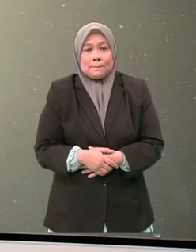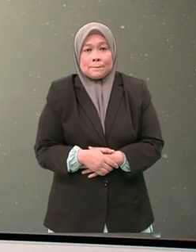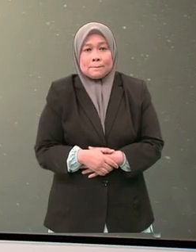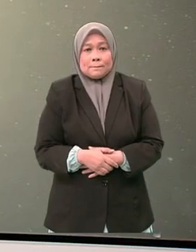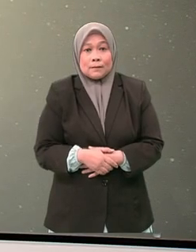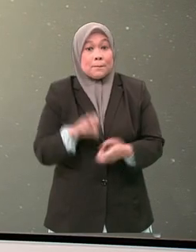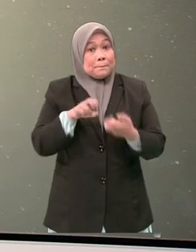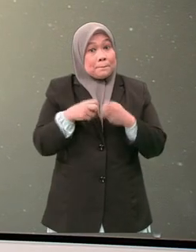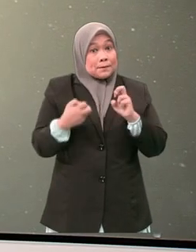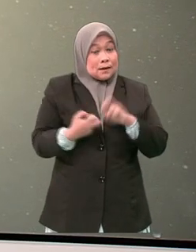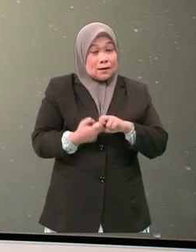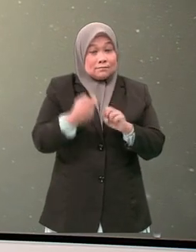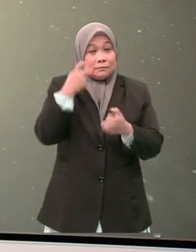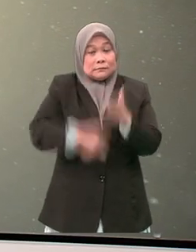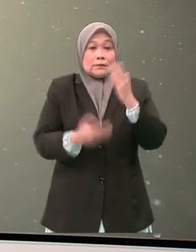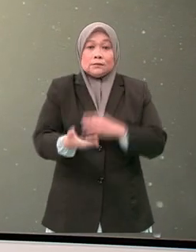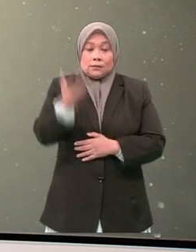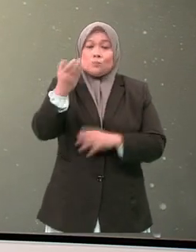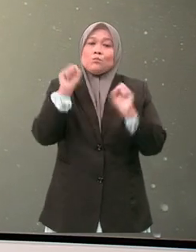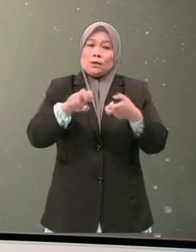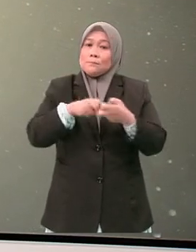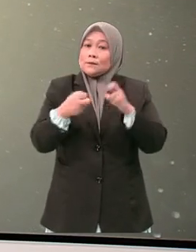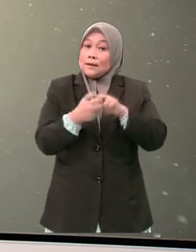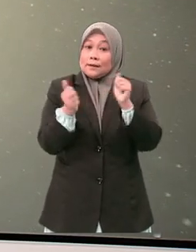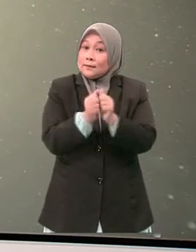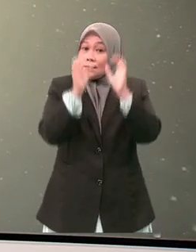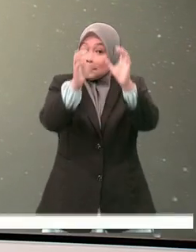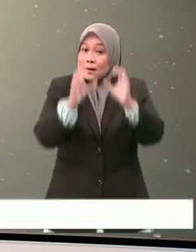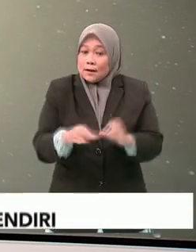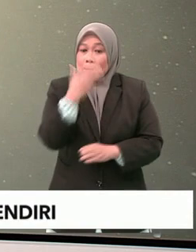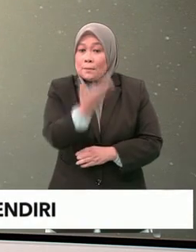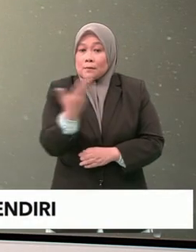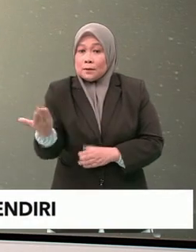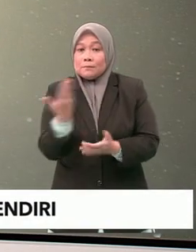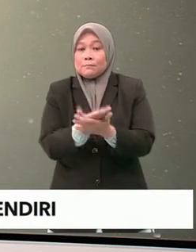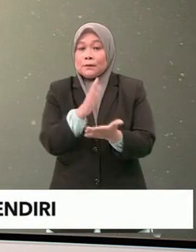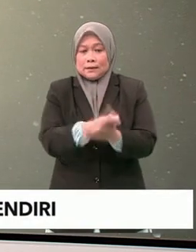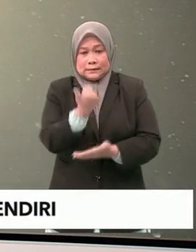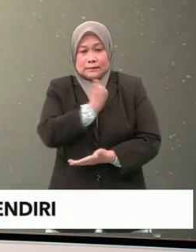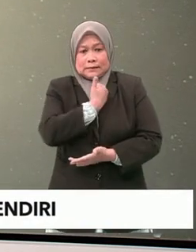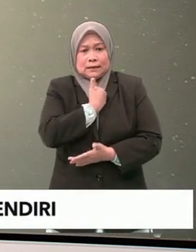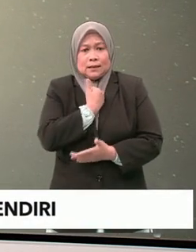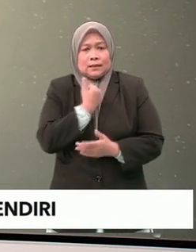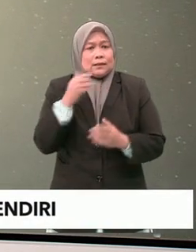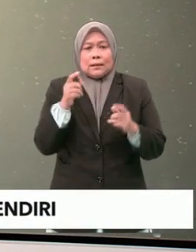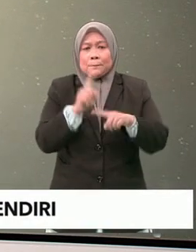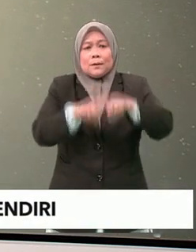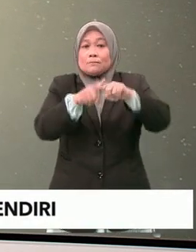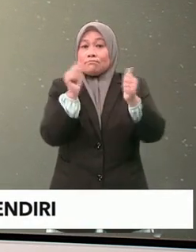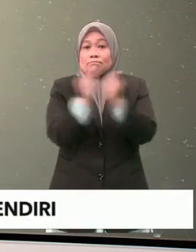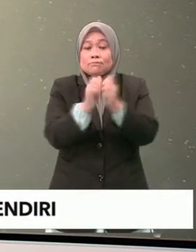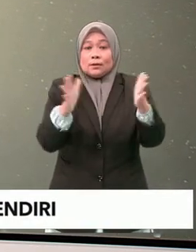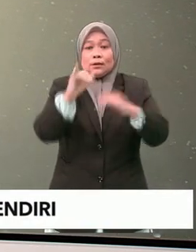Hai masalah kenaikan harga ayam dapat diselesaikan dengan cara mengeluarkan bahan makanan ternak kan sendiri tanpa perlu bergantung